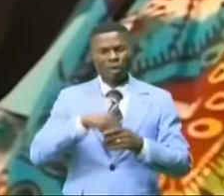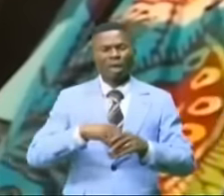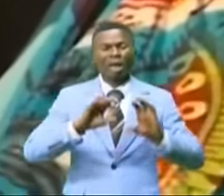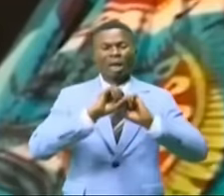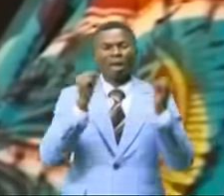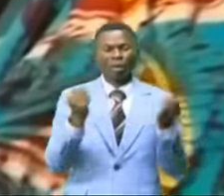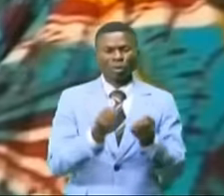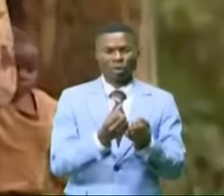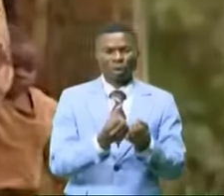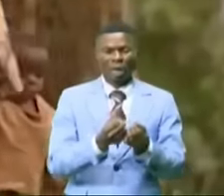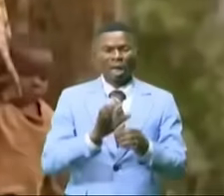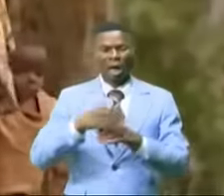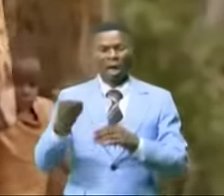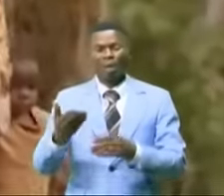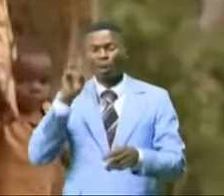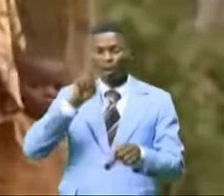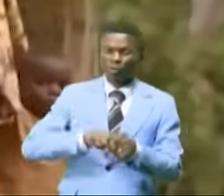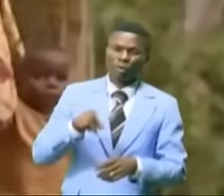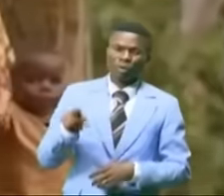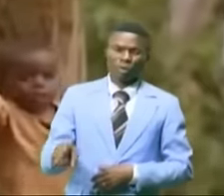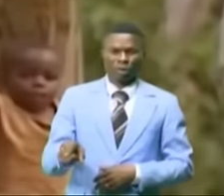après un viol.